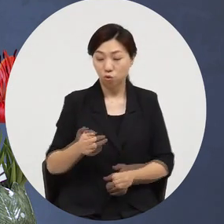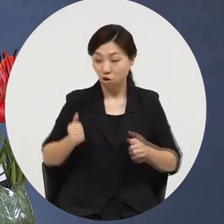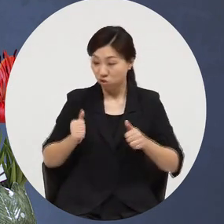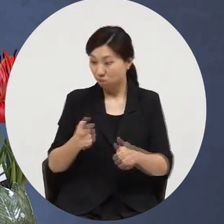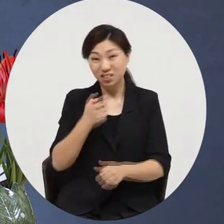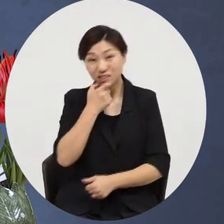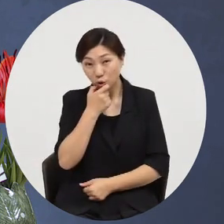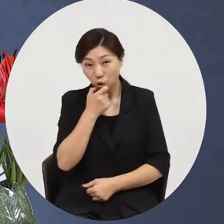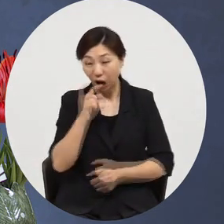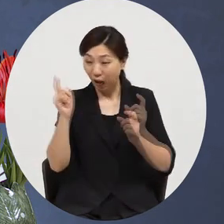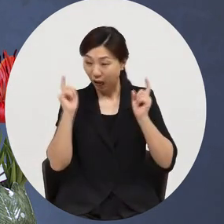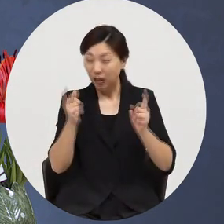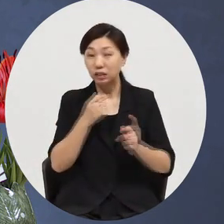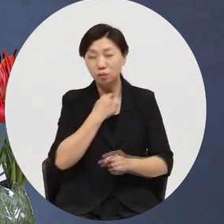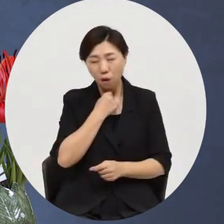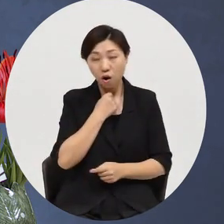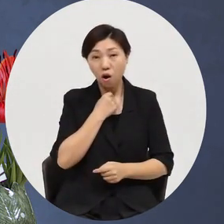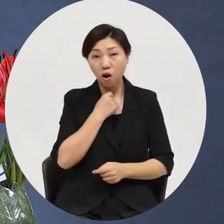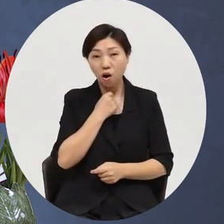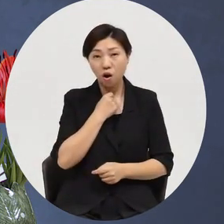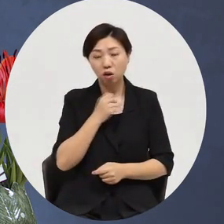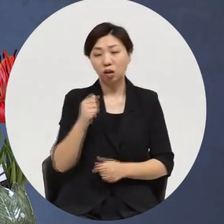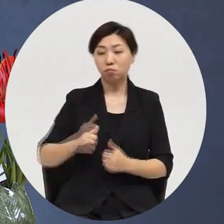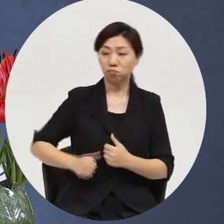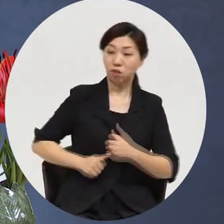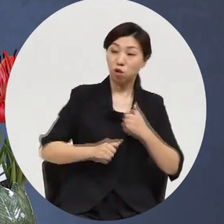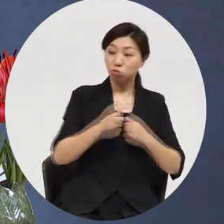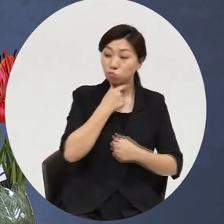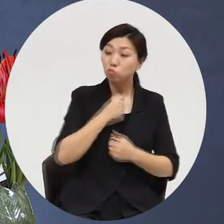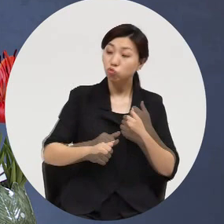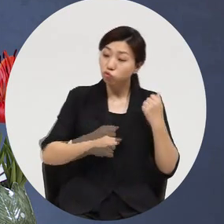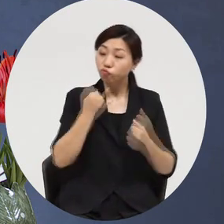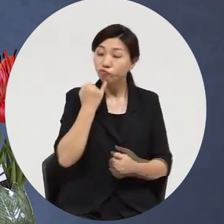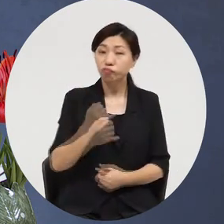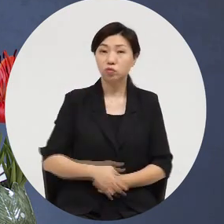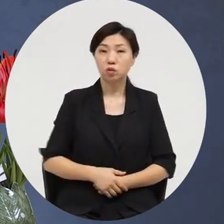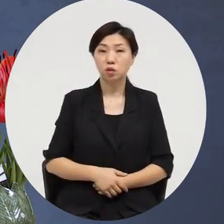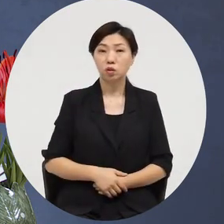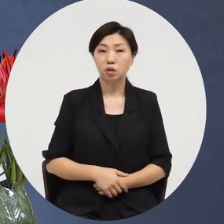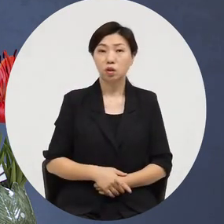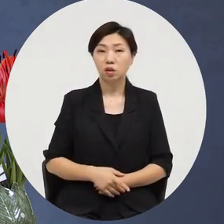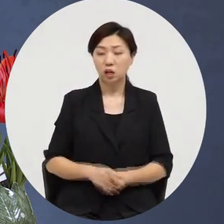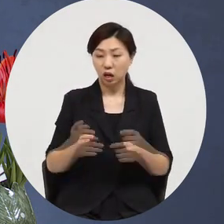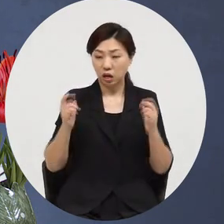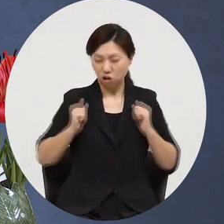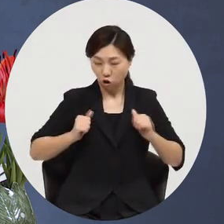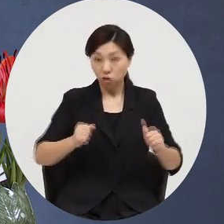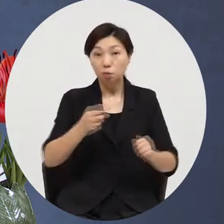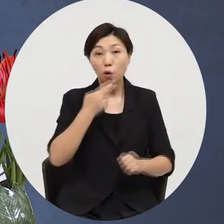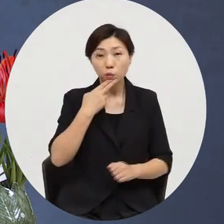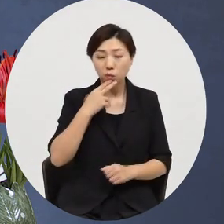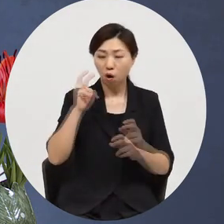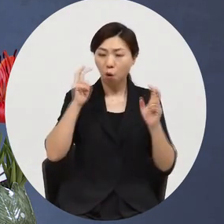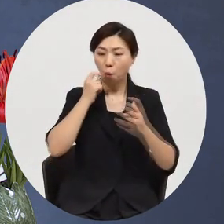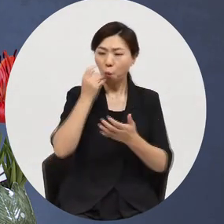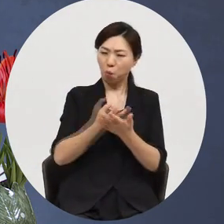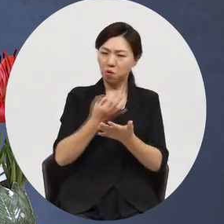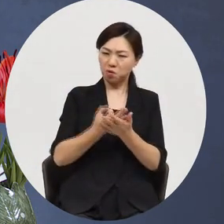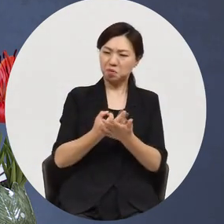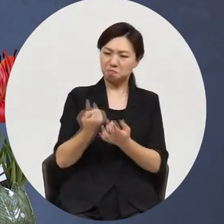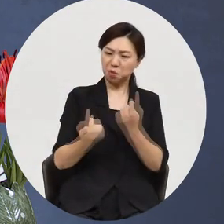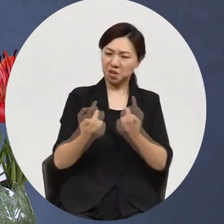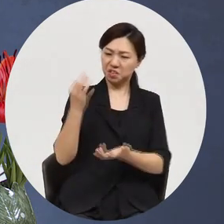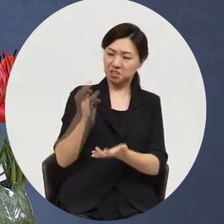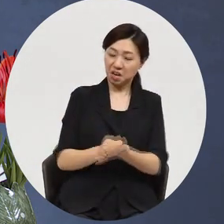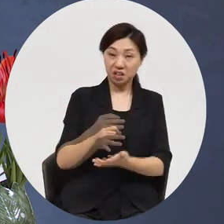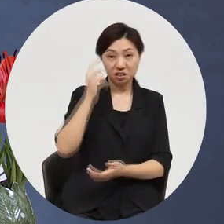열심히 안 하고 싶으면 안 하고, 열심히 안 하고 싶으면 안 하면 사장이 보기에 저 월급값 못 한다면 잘리겠지 뭐. 그러니까